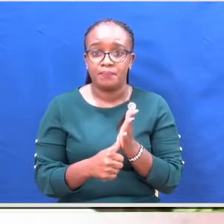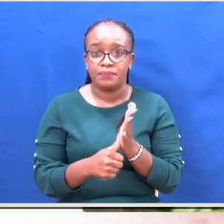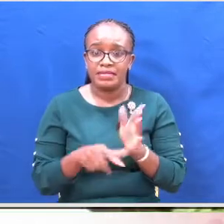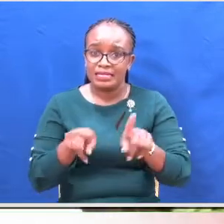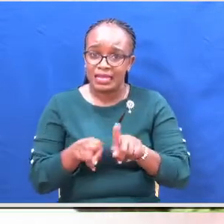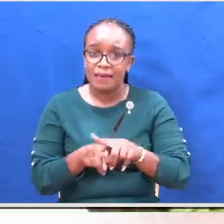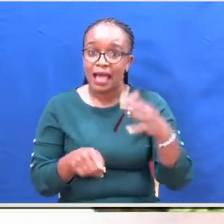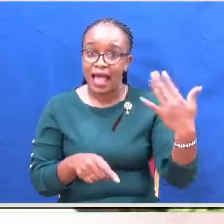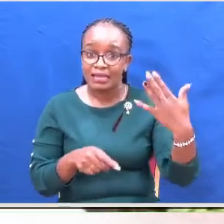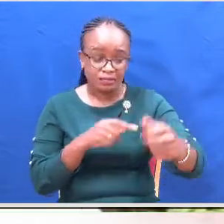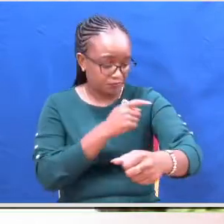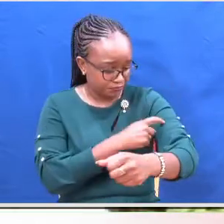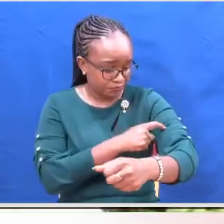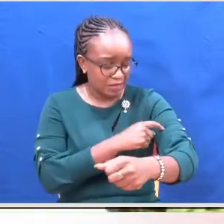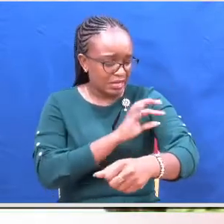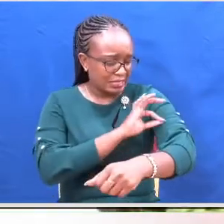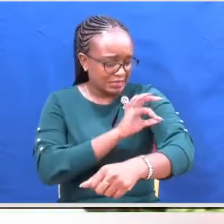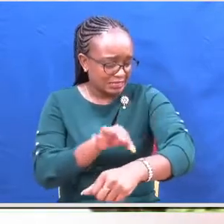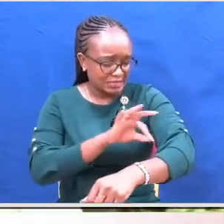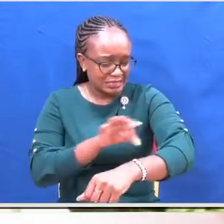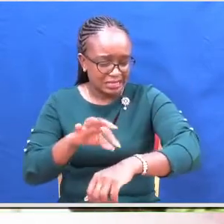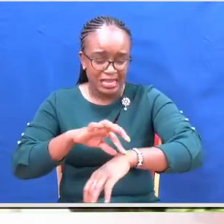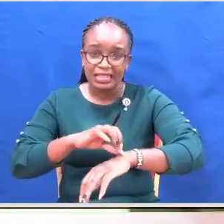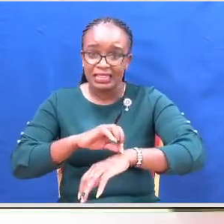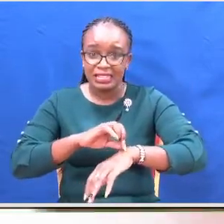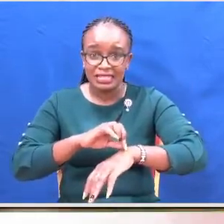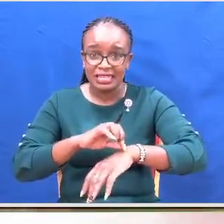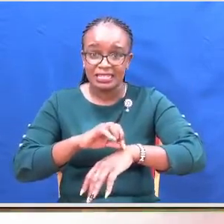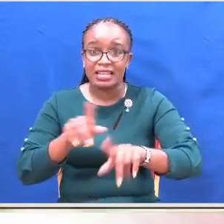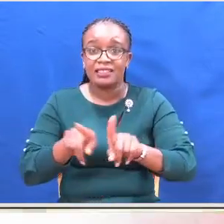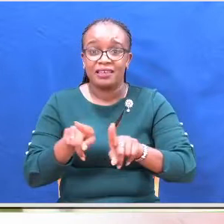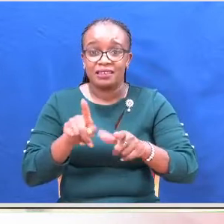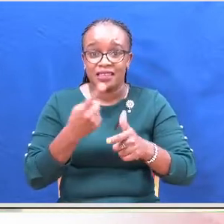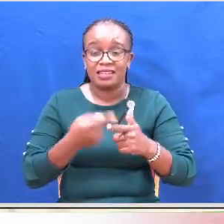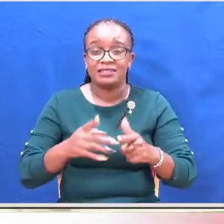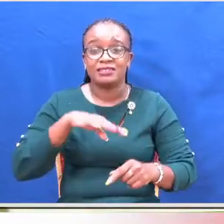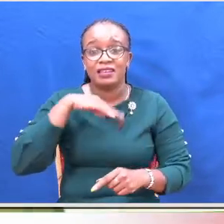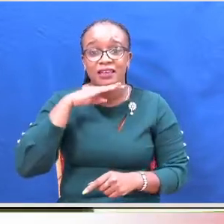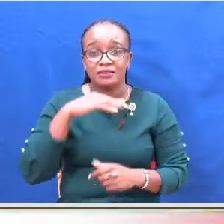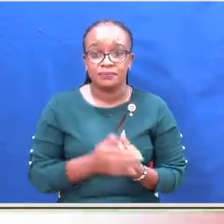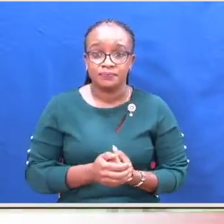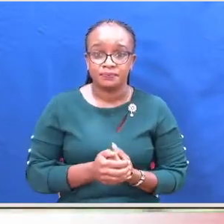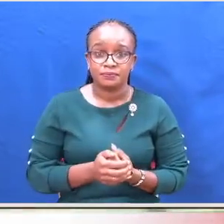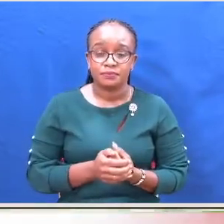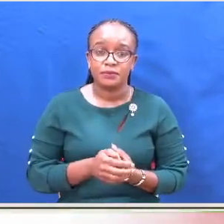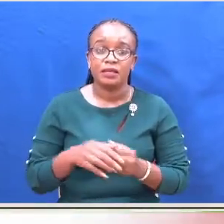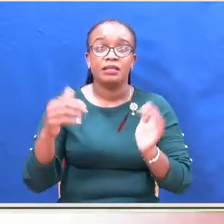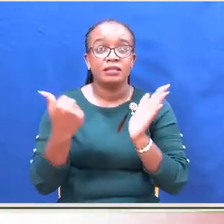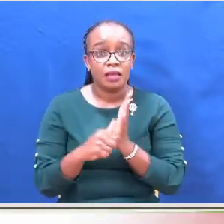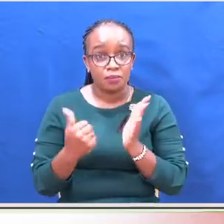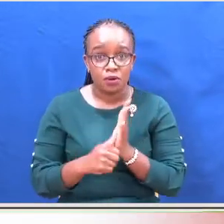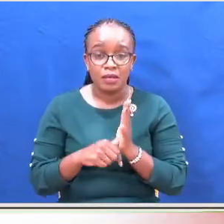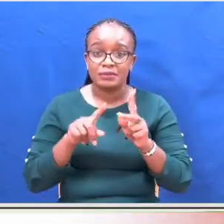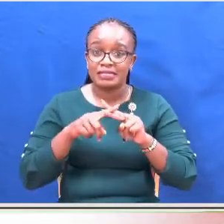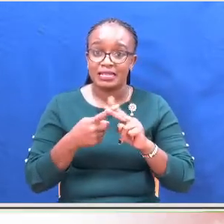huu tu, katoka ngozi tu hivyo. Akakufa. Kulingana na waathiriwa, tatizo lilianza walipobugia pombe